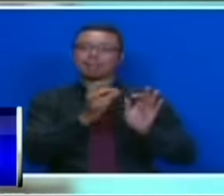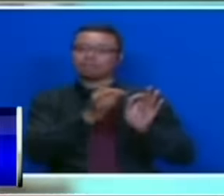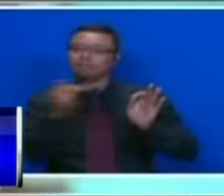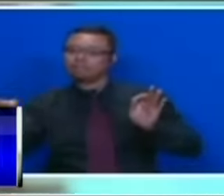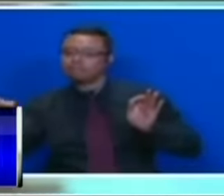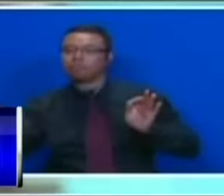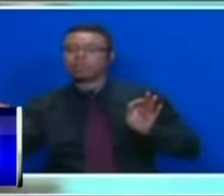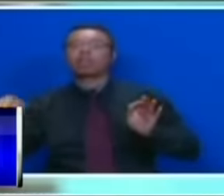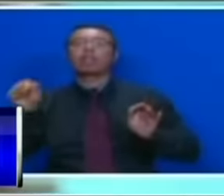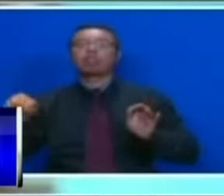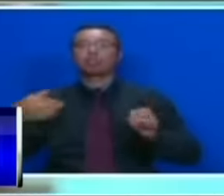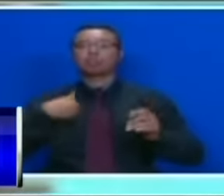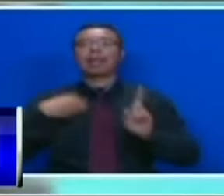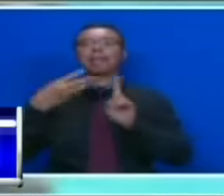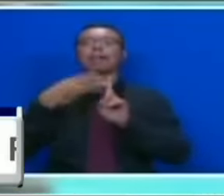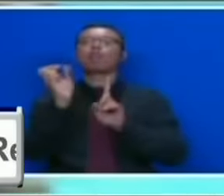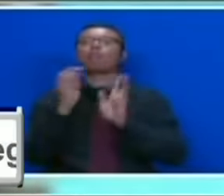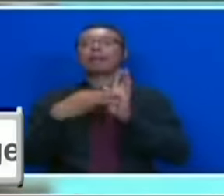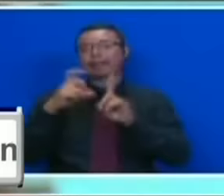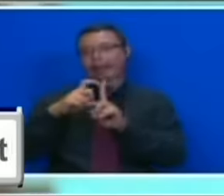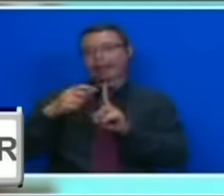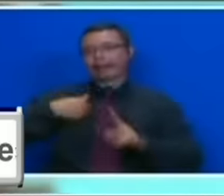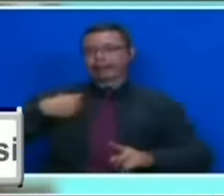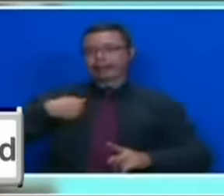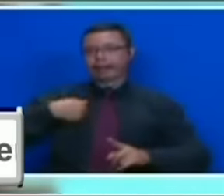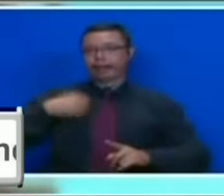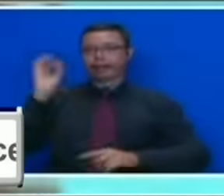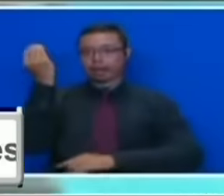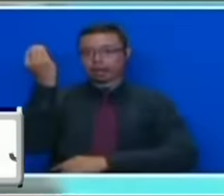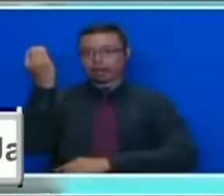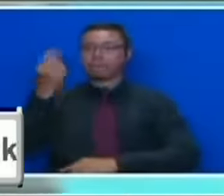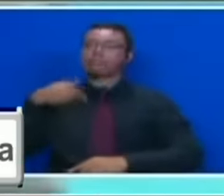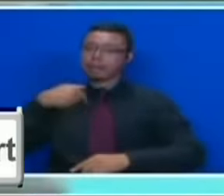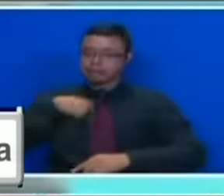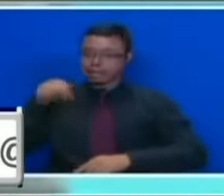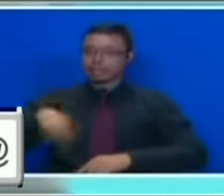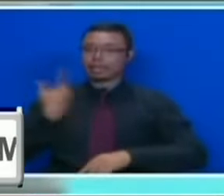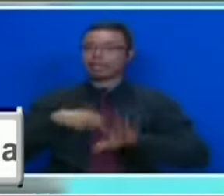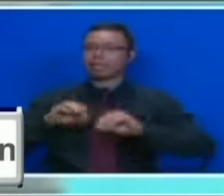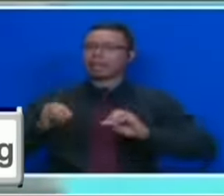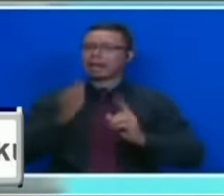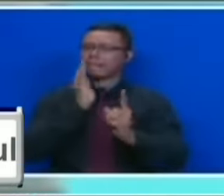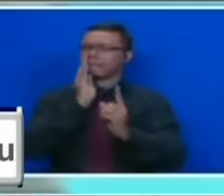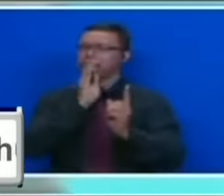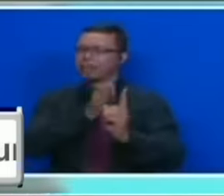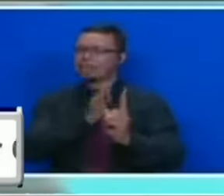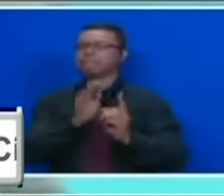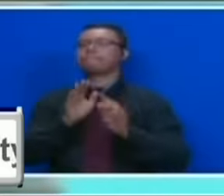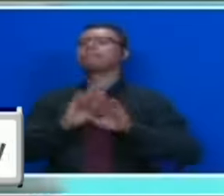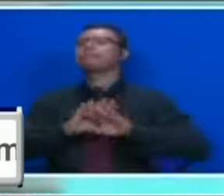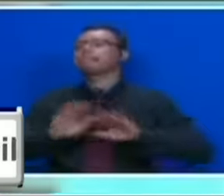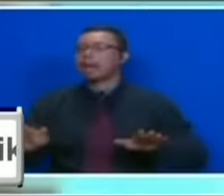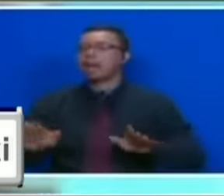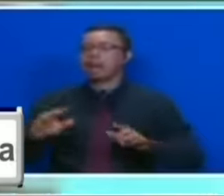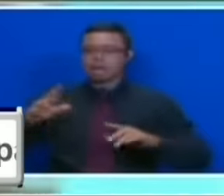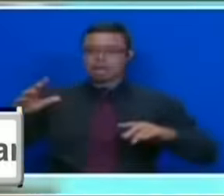itu dikuasai oleh BUMD-BUMD kami. Ini yang kami lakukan. Jadi prinsip kami sangat sederhana,